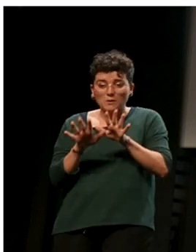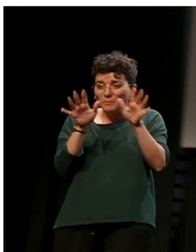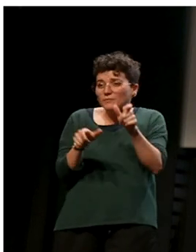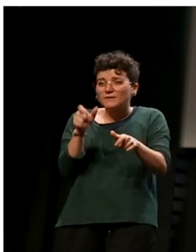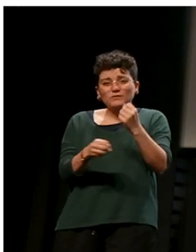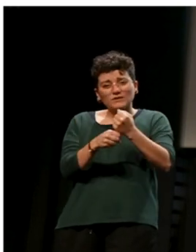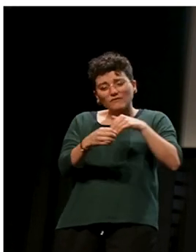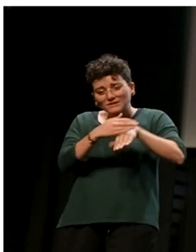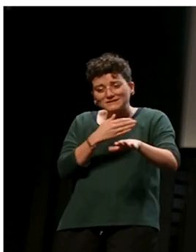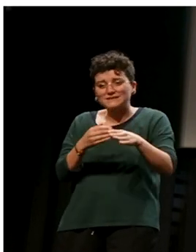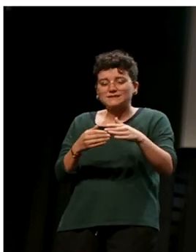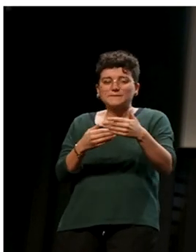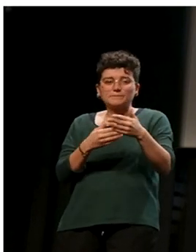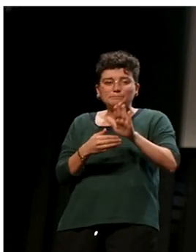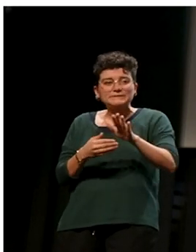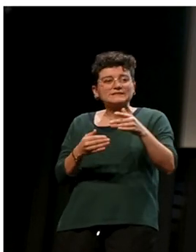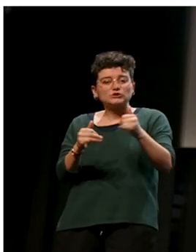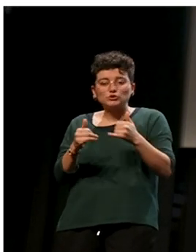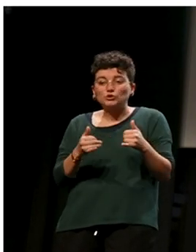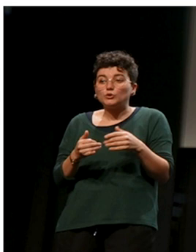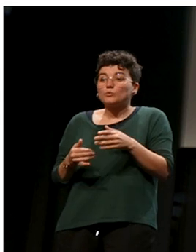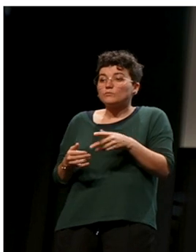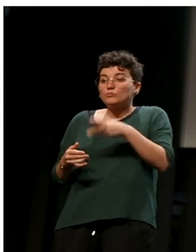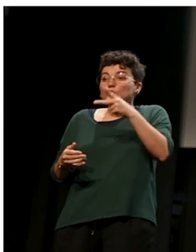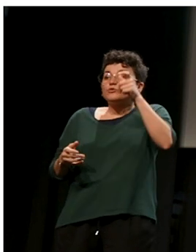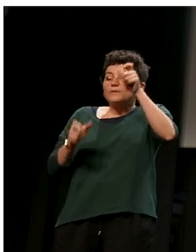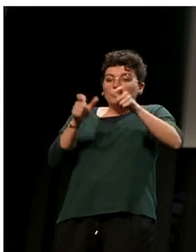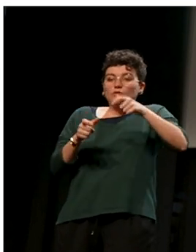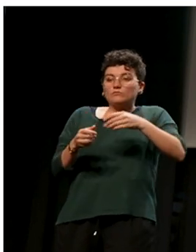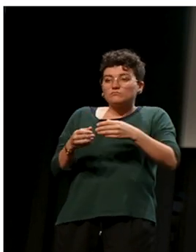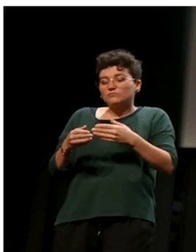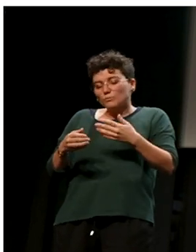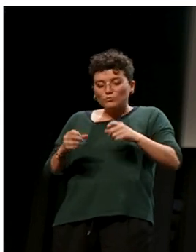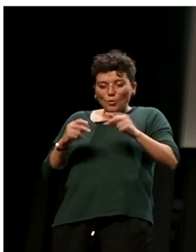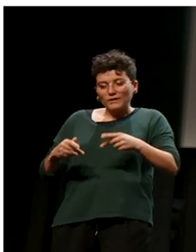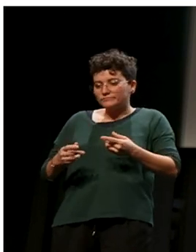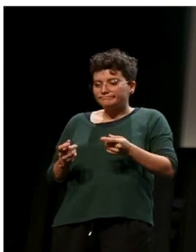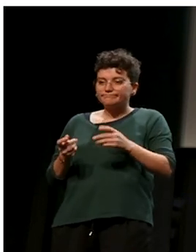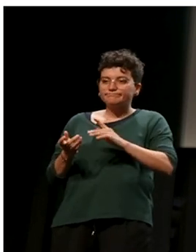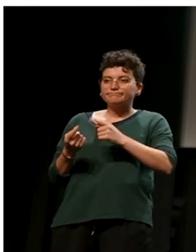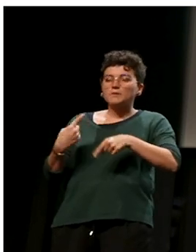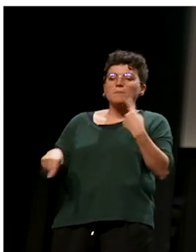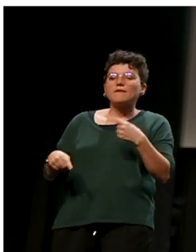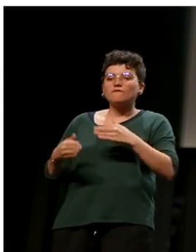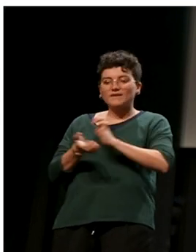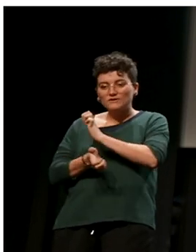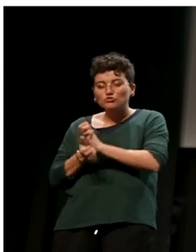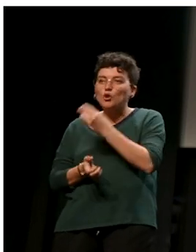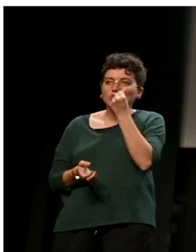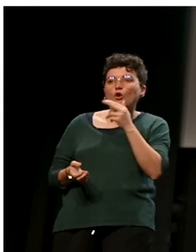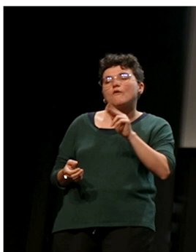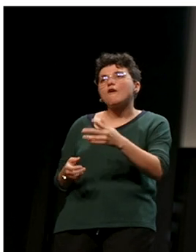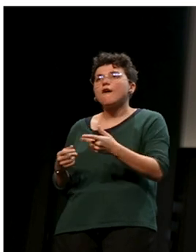Donc il y a de plus en plus de gens qui du coup se lancent dans l'édition parce qu'ils ont l'impression que c'est facile, il suffit d'avoir ce carnet d'adresses là et sans forcément